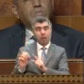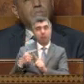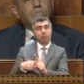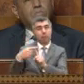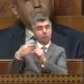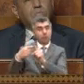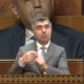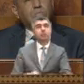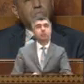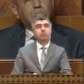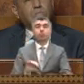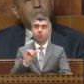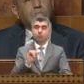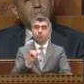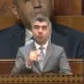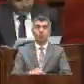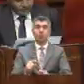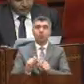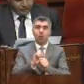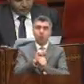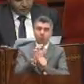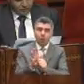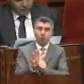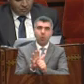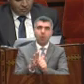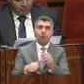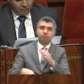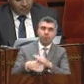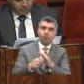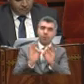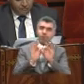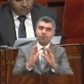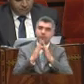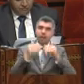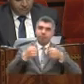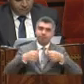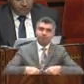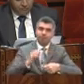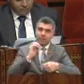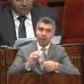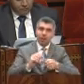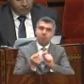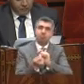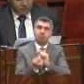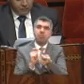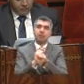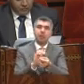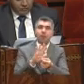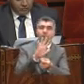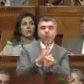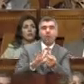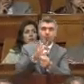لأنه كانت الكورونا، كان الكوفيد، كان حضر التجول، هو لأنه بدل غير النمط ديال الاستهلاك